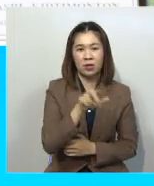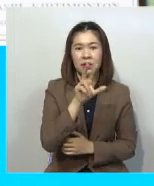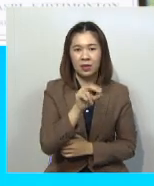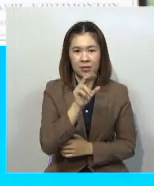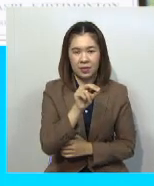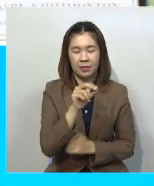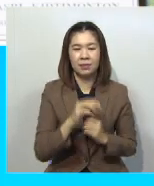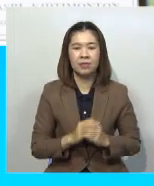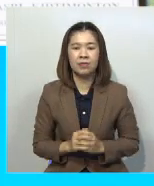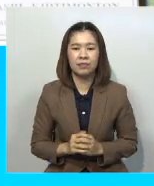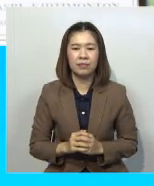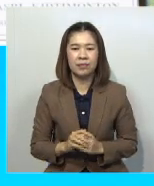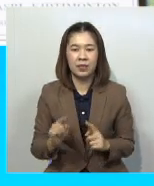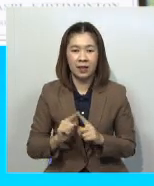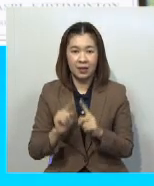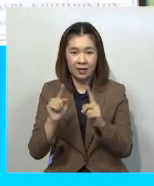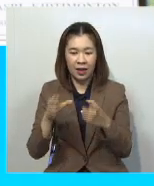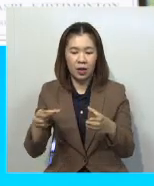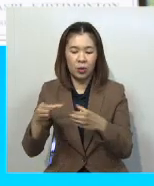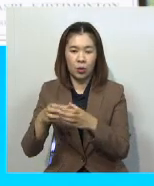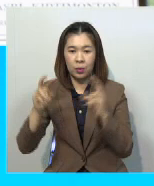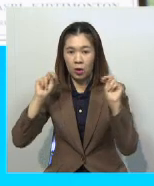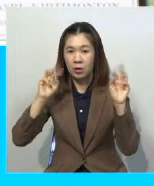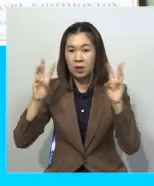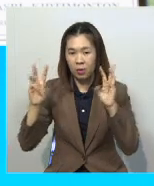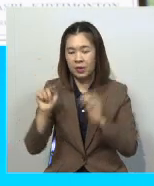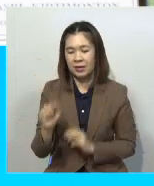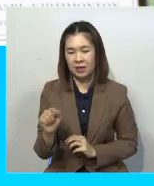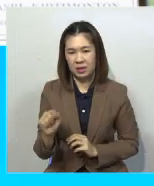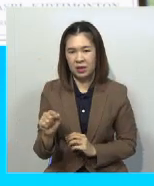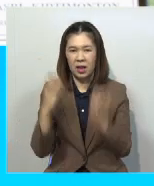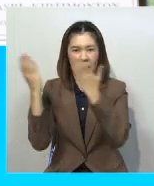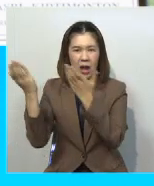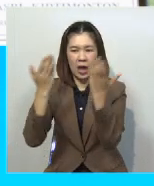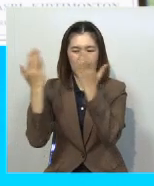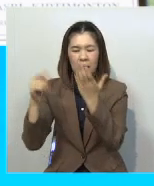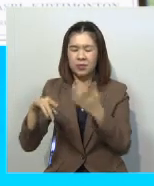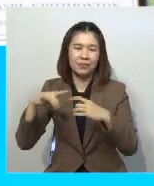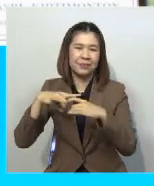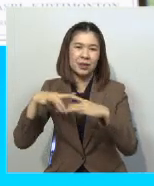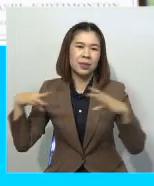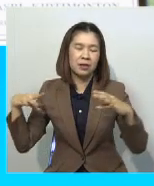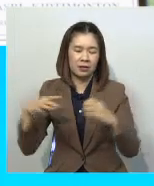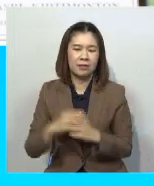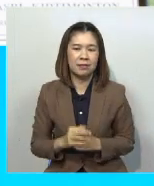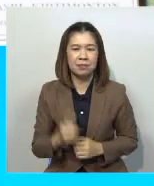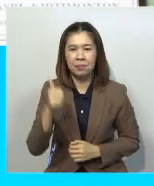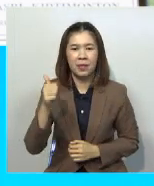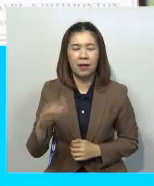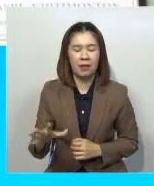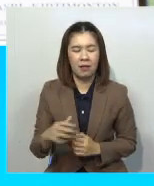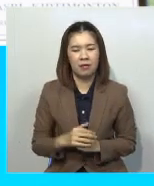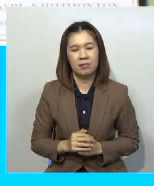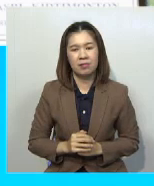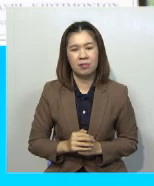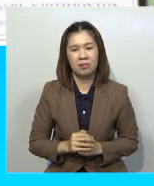นส่วนที่หน่วยของทางนครสวรรค์แถบนั้นเนี่ยสภาพอากาศจะไม่เหมาะสมนะครับเพราะว่าอย่างที่ผมนำเรียน